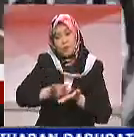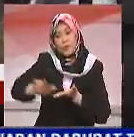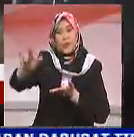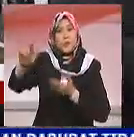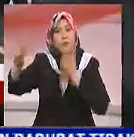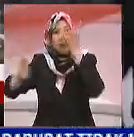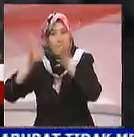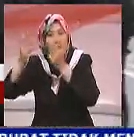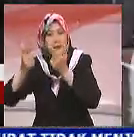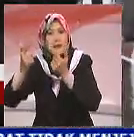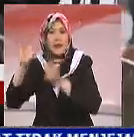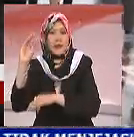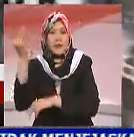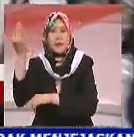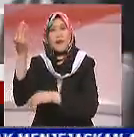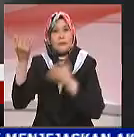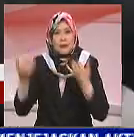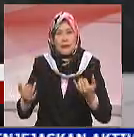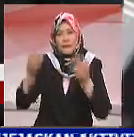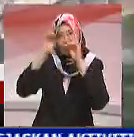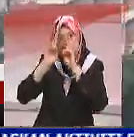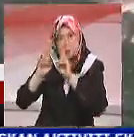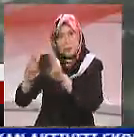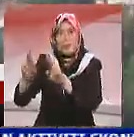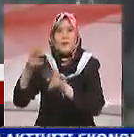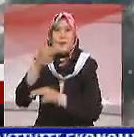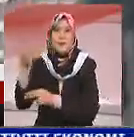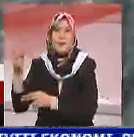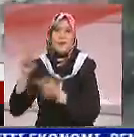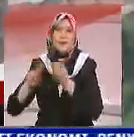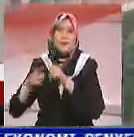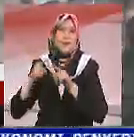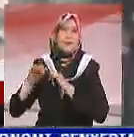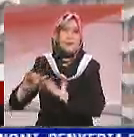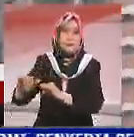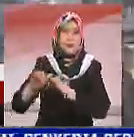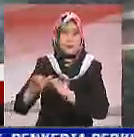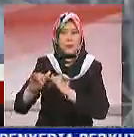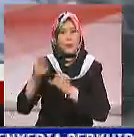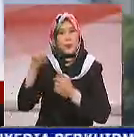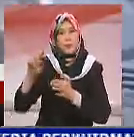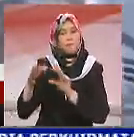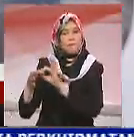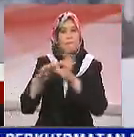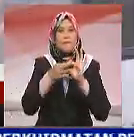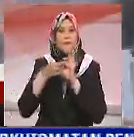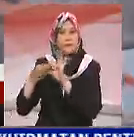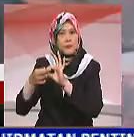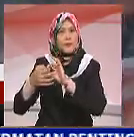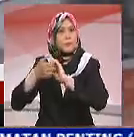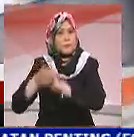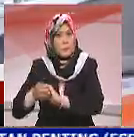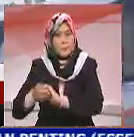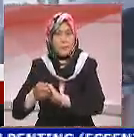atas dasar menghormati Indonesia sebagai rakan negara serumpun yang telah menjalin persahabatan akrab